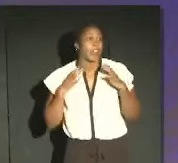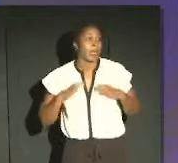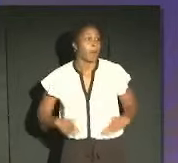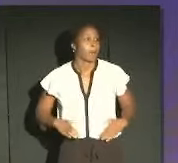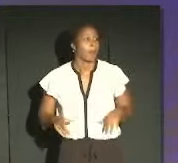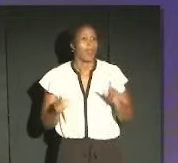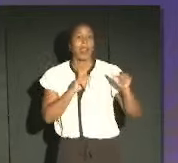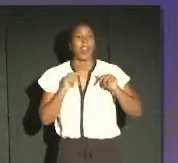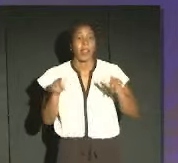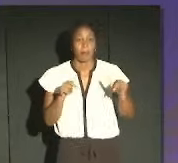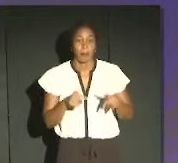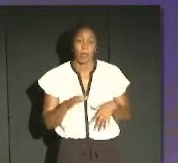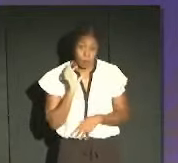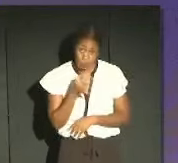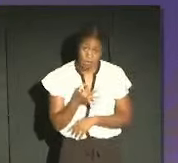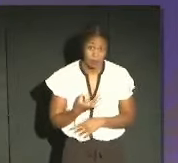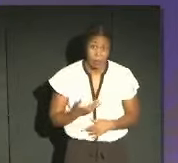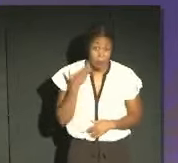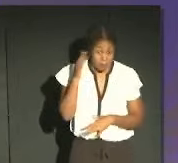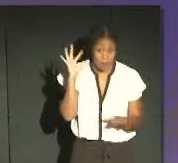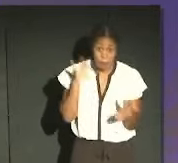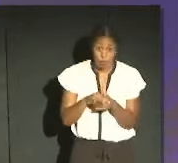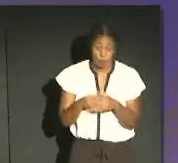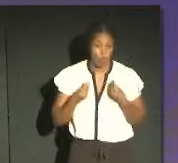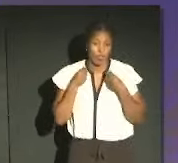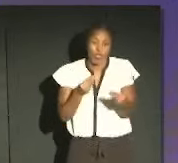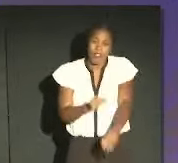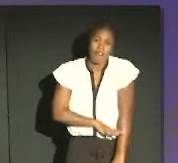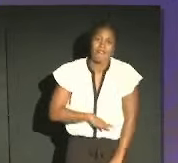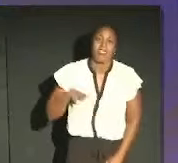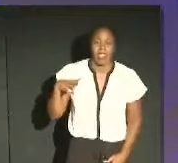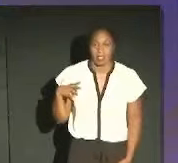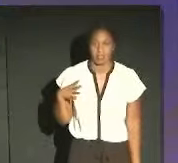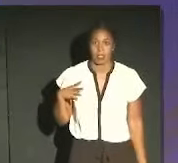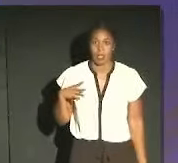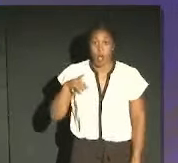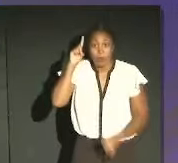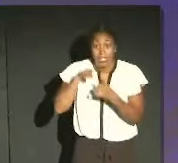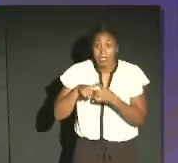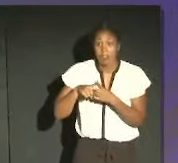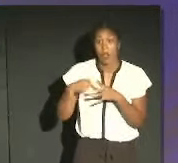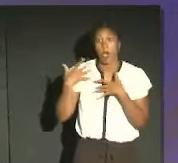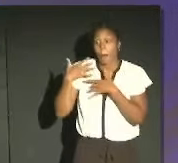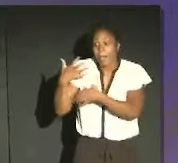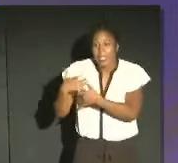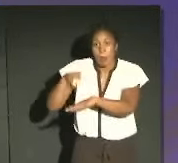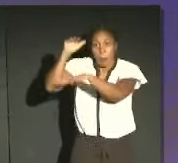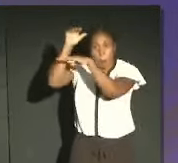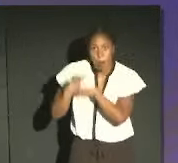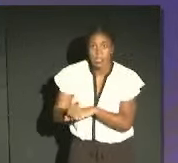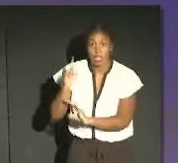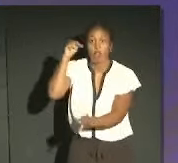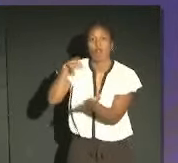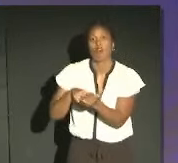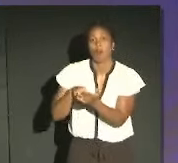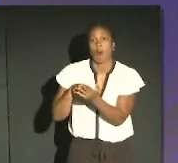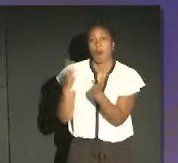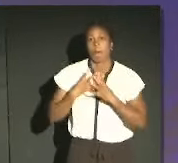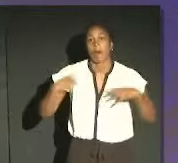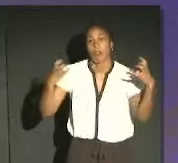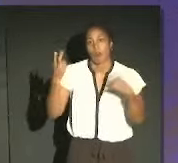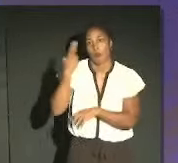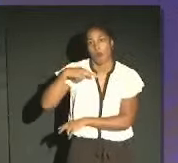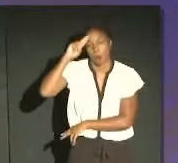nous vous rendrons fiers de ce vote pour aller défendre l'intérêt des martiniicaises et des martiniquis au Parlement européen mais avant